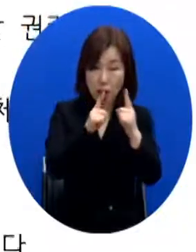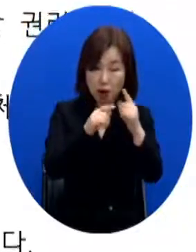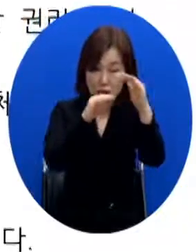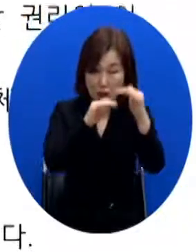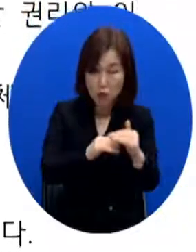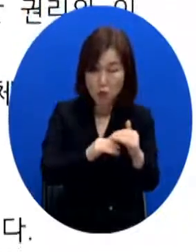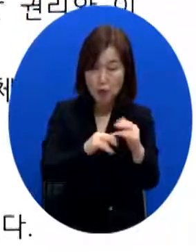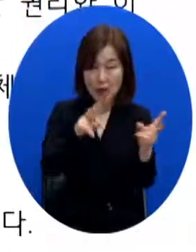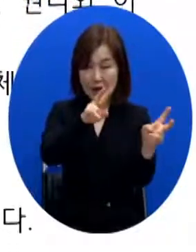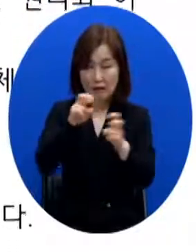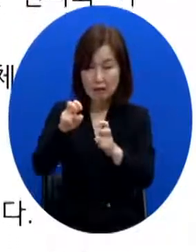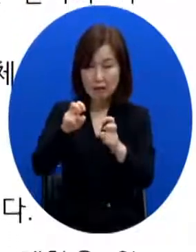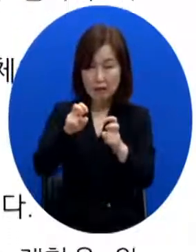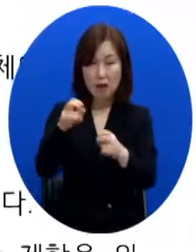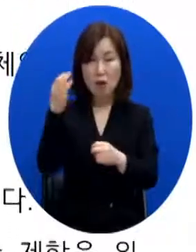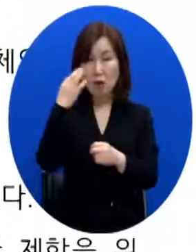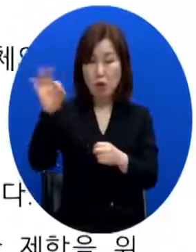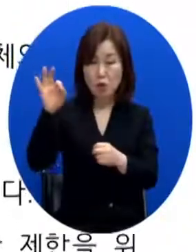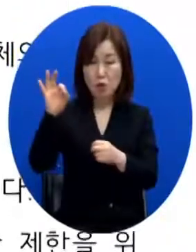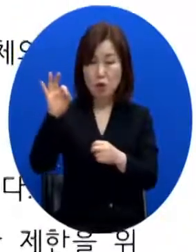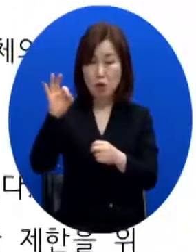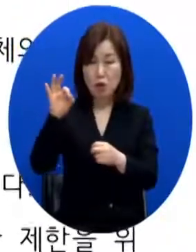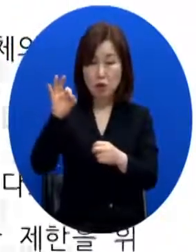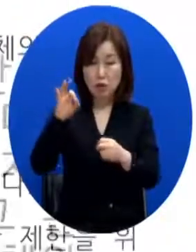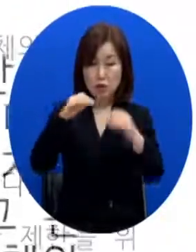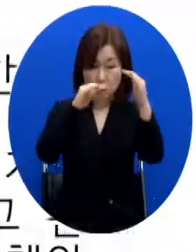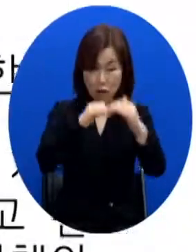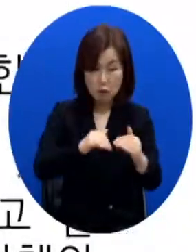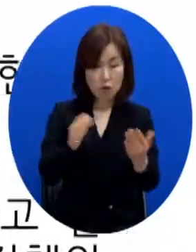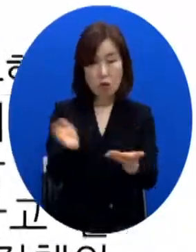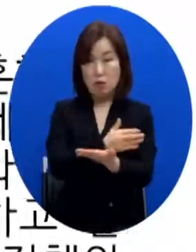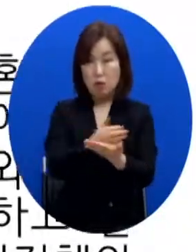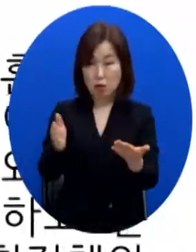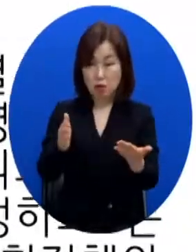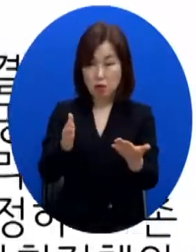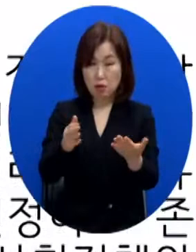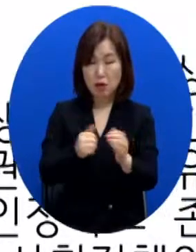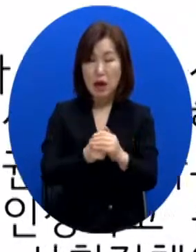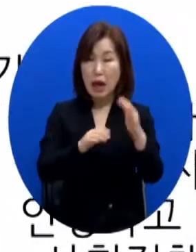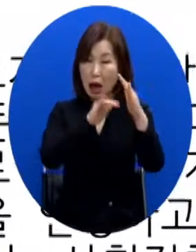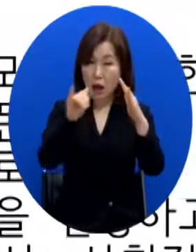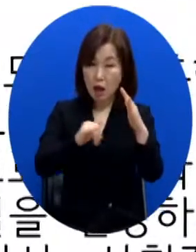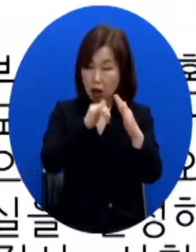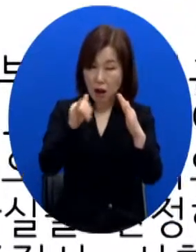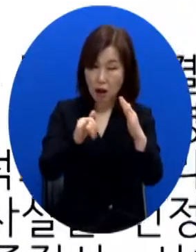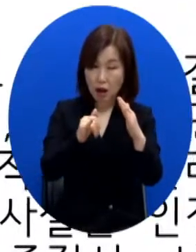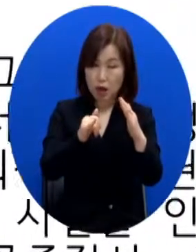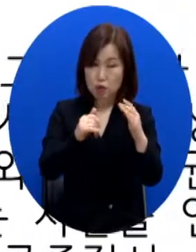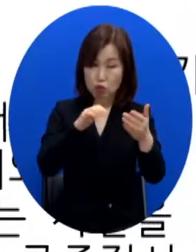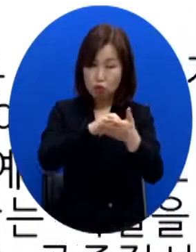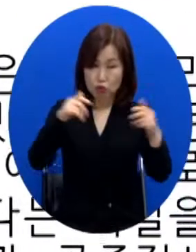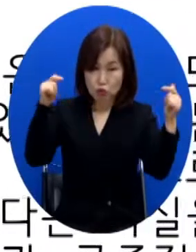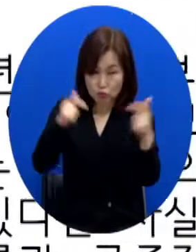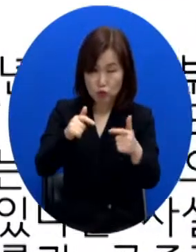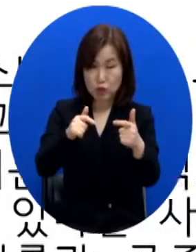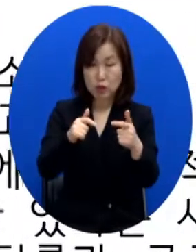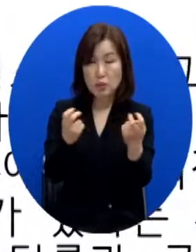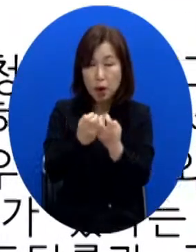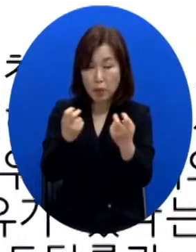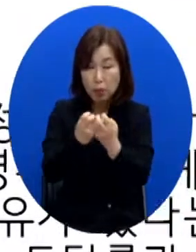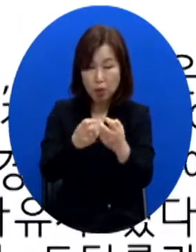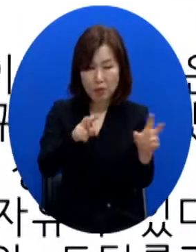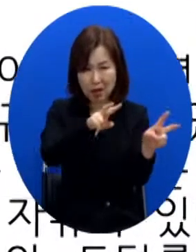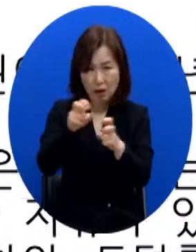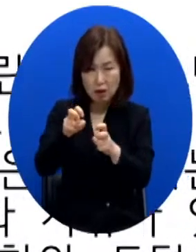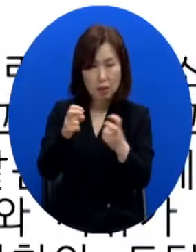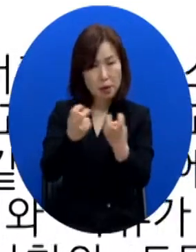낙태를 자유롭게 허용 해야 한다는 내용이 없다며 낙태를 가족 계획에 수단으로 생각하는 인권이 의 인식의 우려를 금할 수